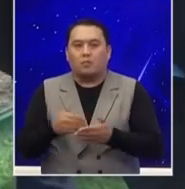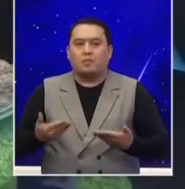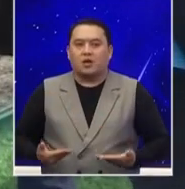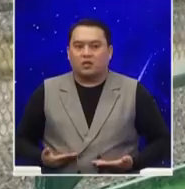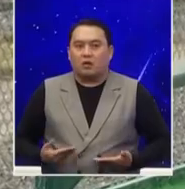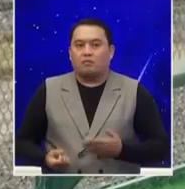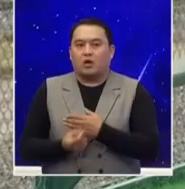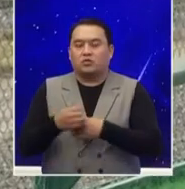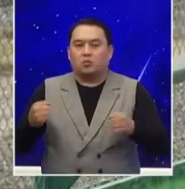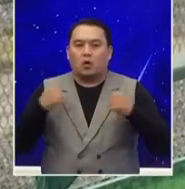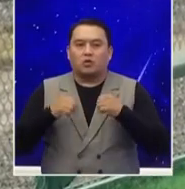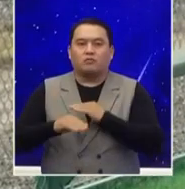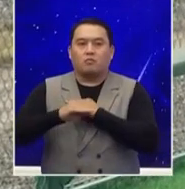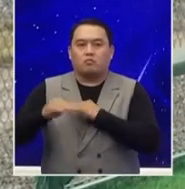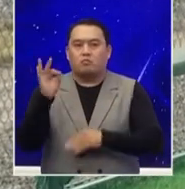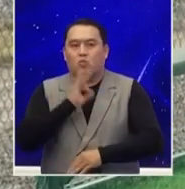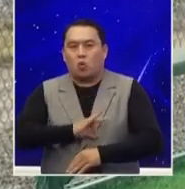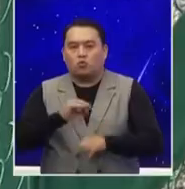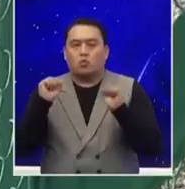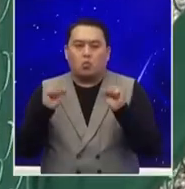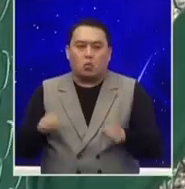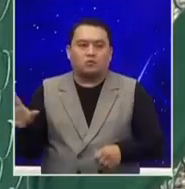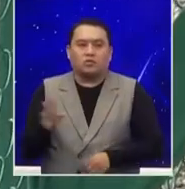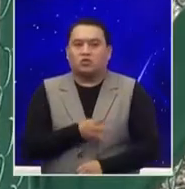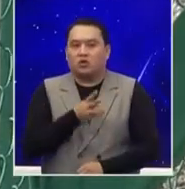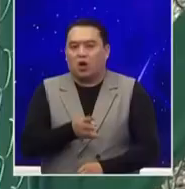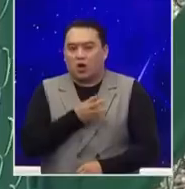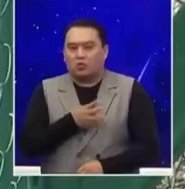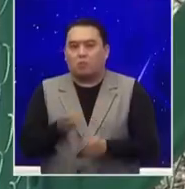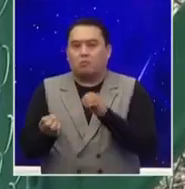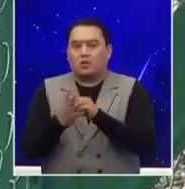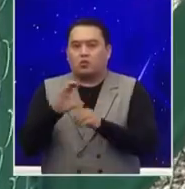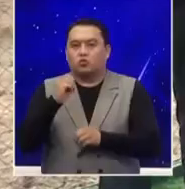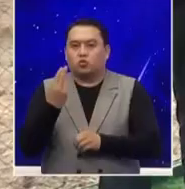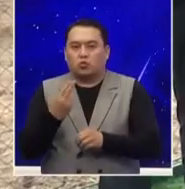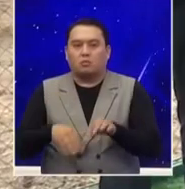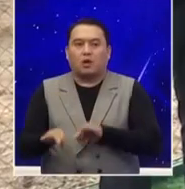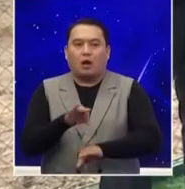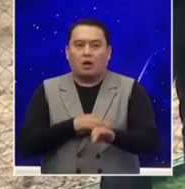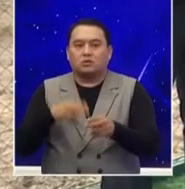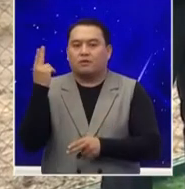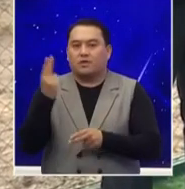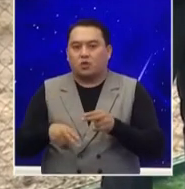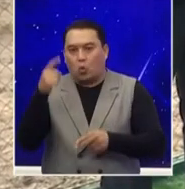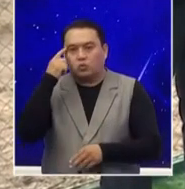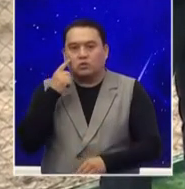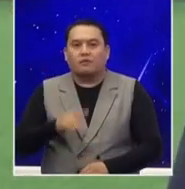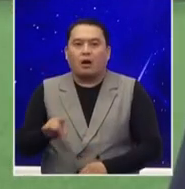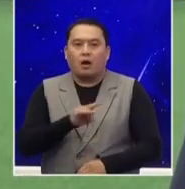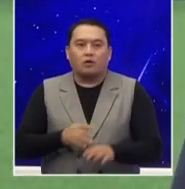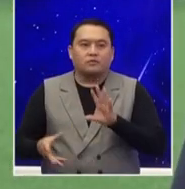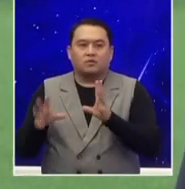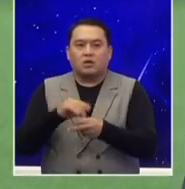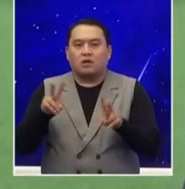школы появилась спортивная площадка пользоваться которые могут все желающие еще 15 социально важных проектов уже завершены в круг сурском районе в